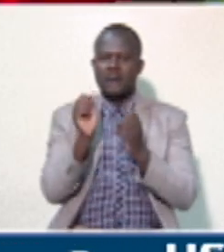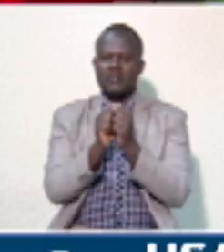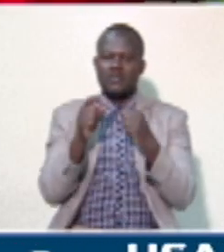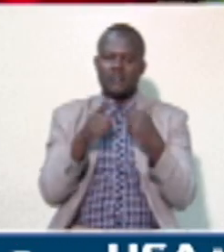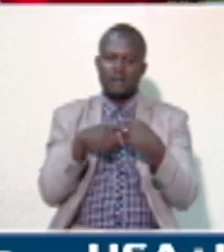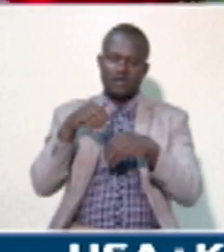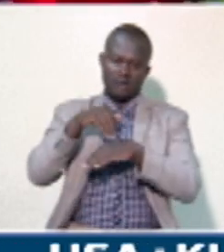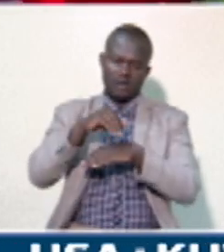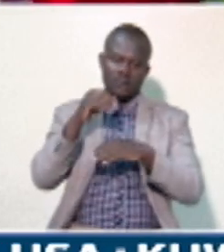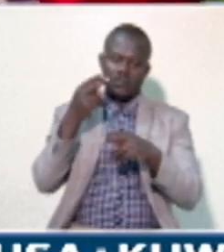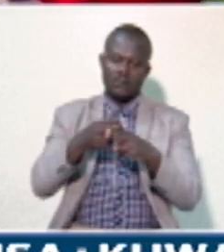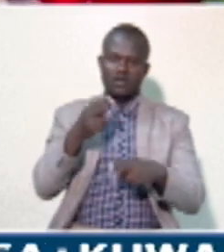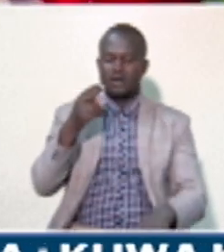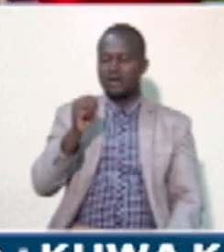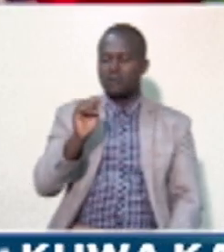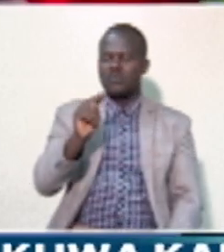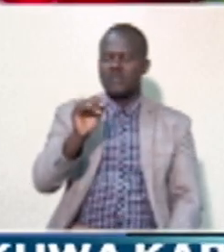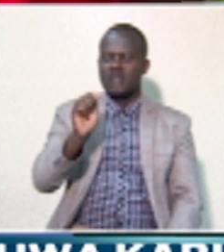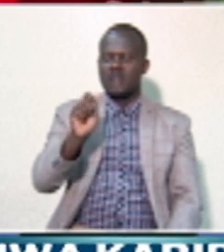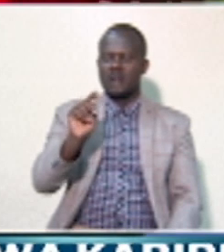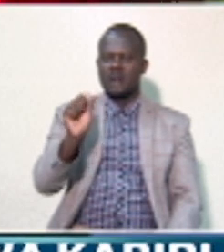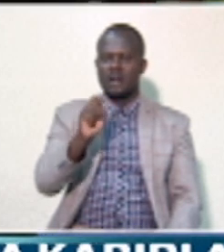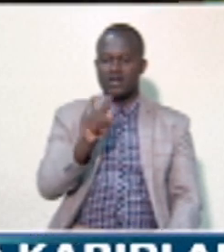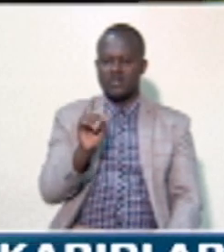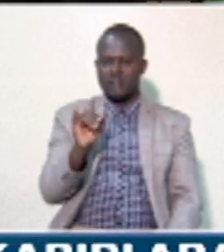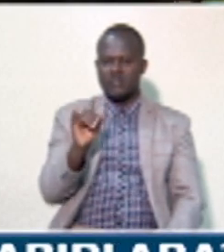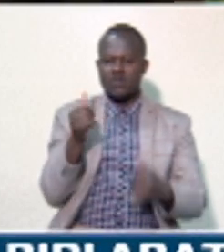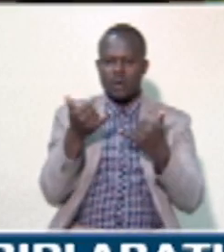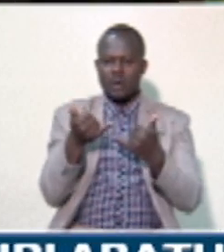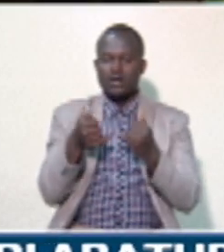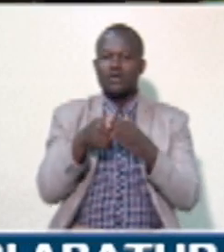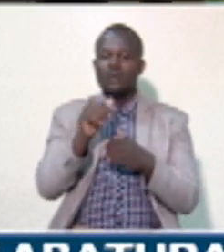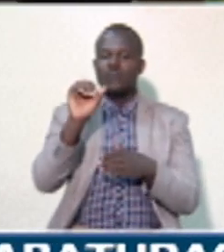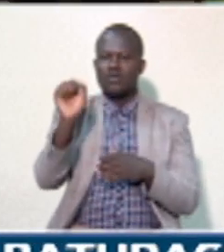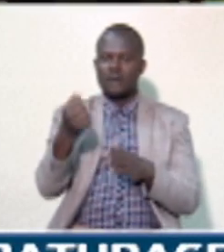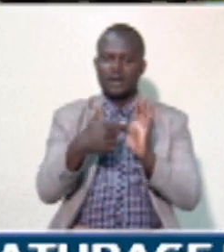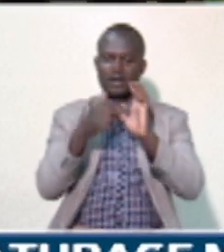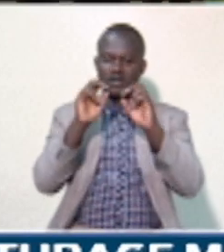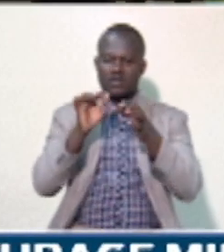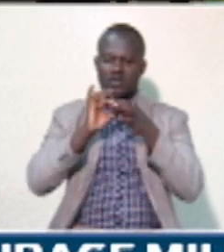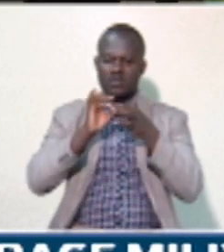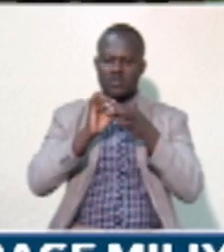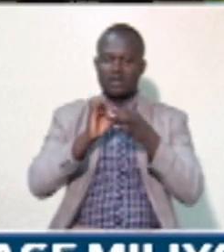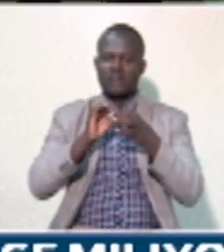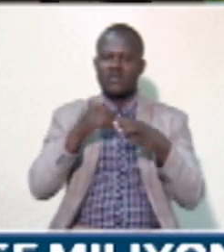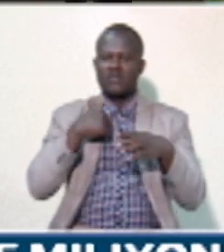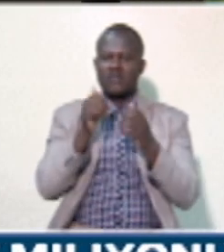2016 bohereza witwa Munyakazi. Ngira ngo rero uyu nguyu ni uwa gatanu, bigaragaza ko ubufatanye tubufitanye